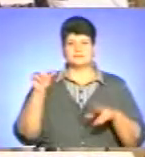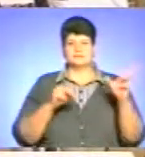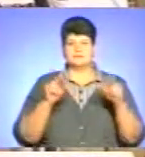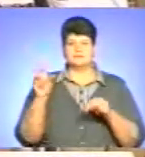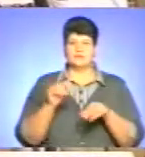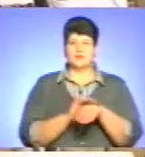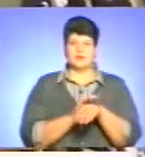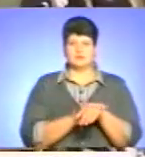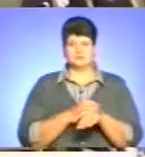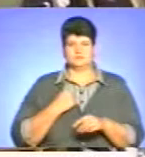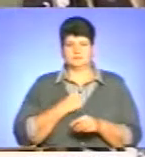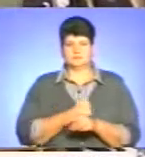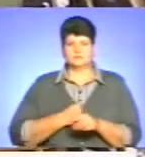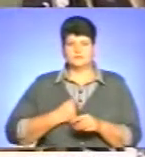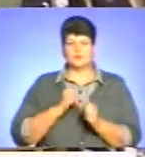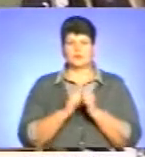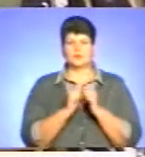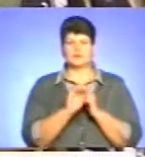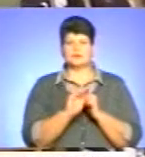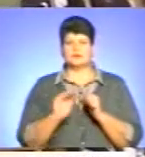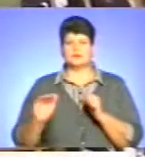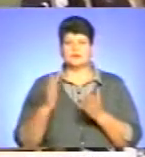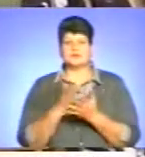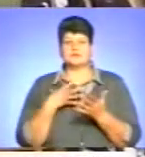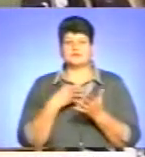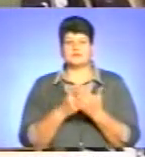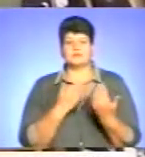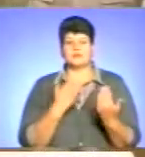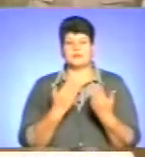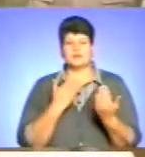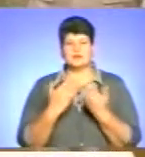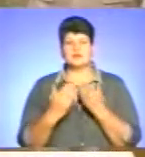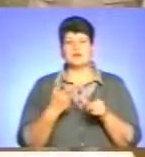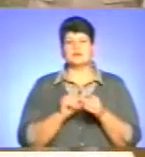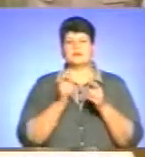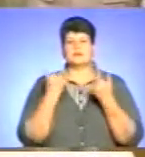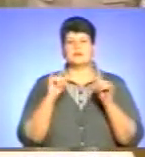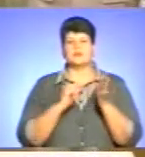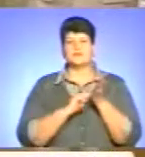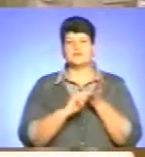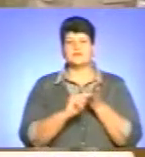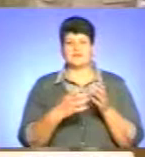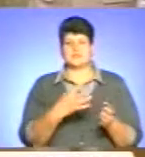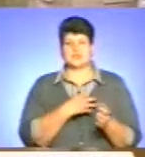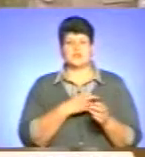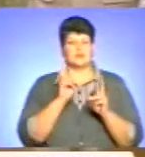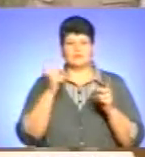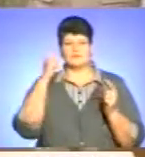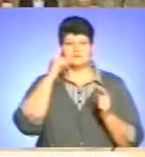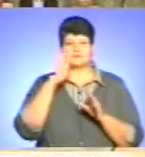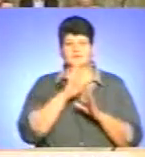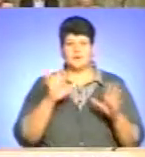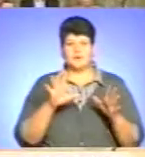лагідно, часом суворо, до кожного учня мають свій підхід. Як не дивно, про відзнаки з них ніхто не мріяв, адже працюють за